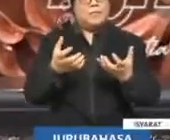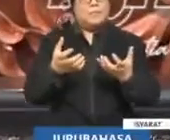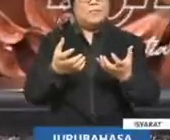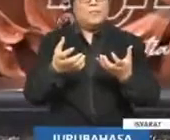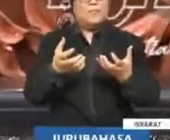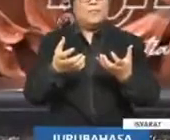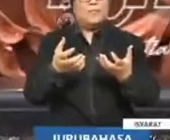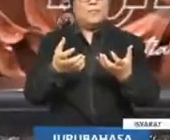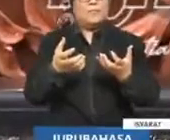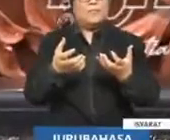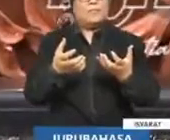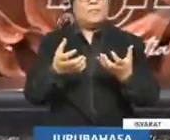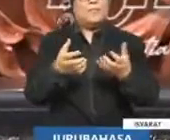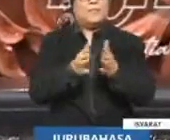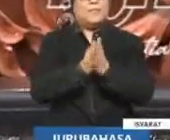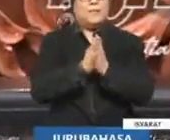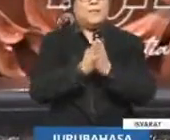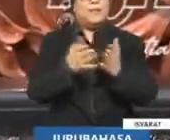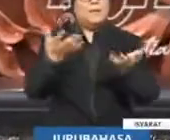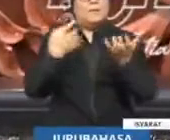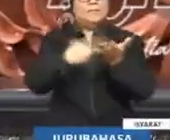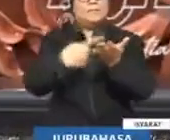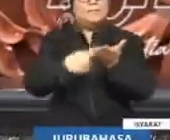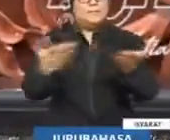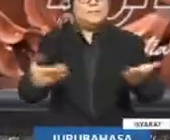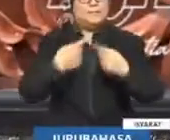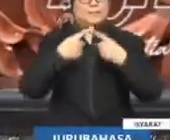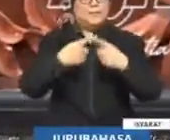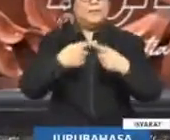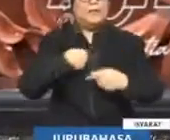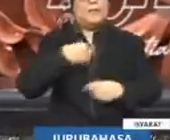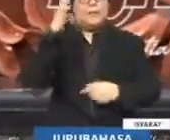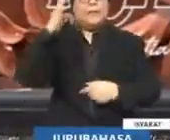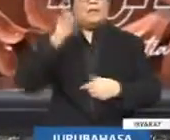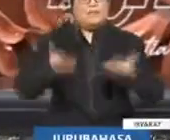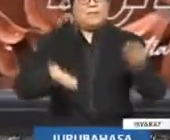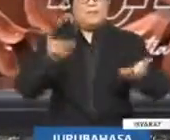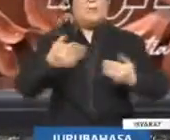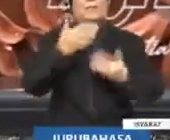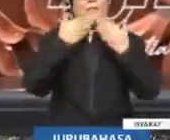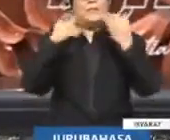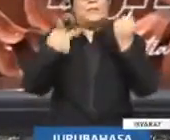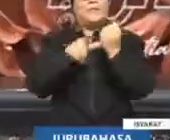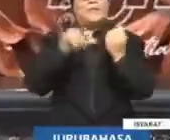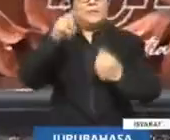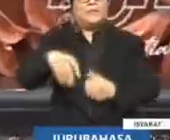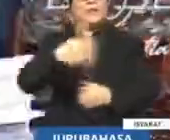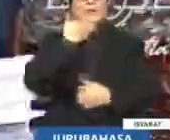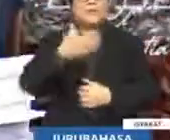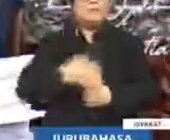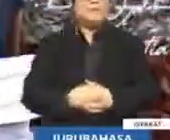use dalam netizen di lem dewan ini Hai sukoshi De Terima kasih Tuhan speaker Thank you very much